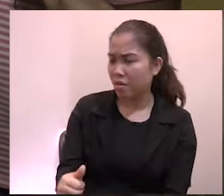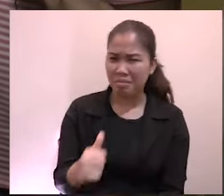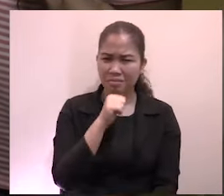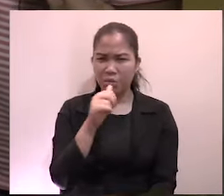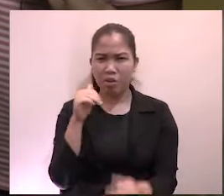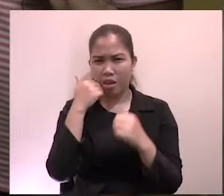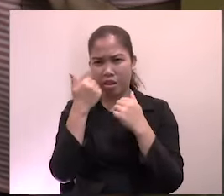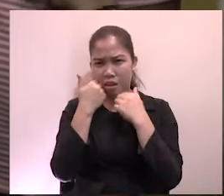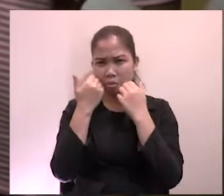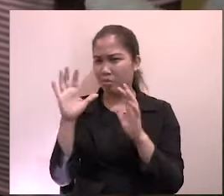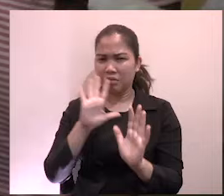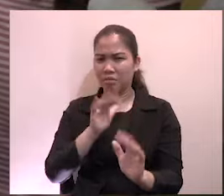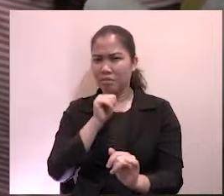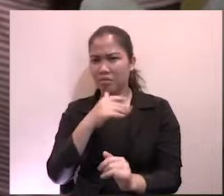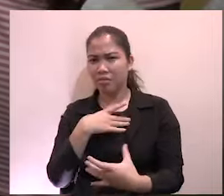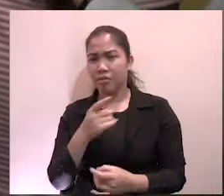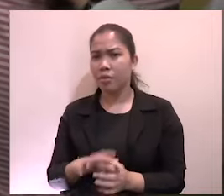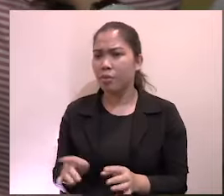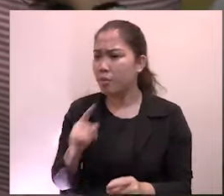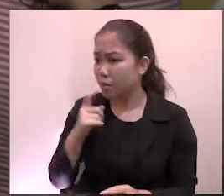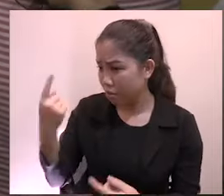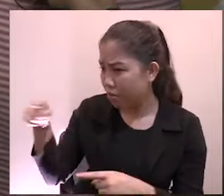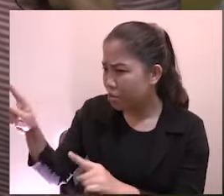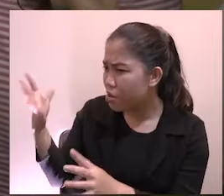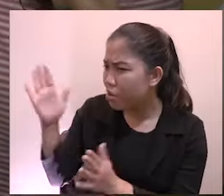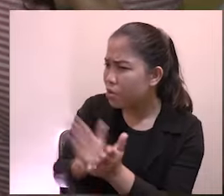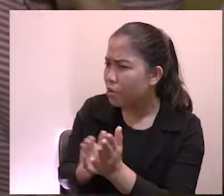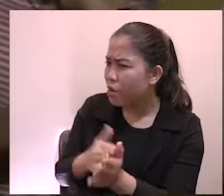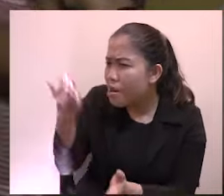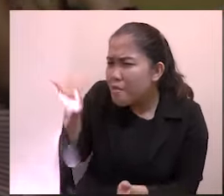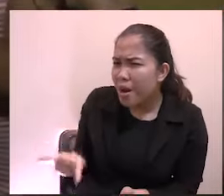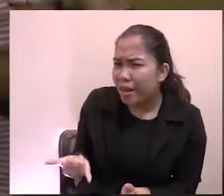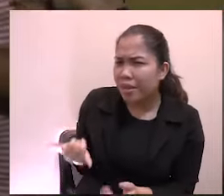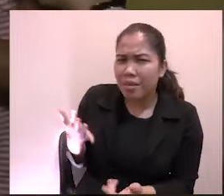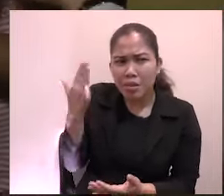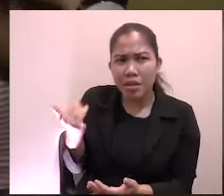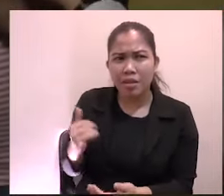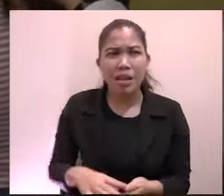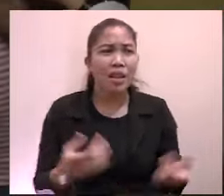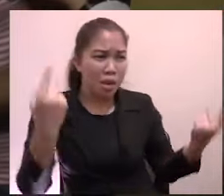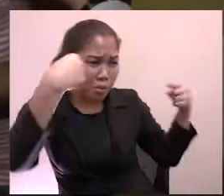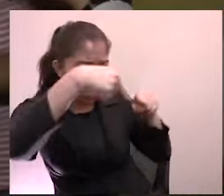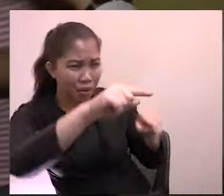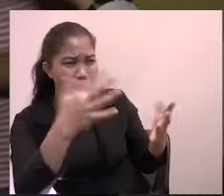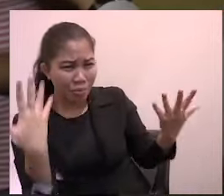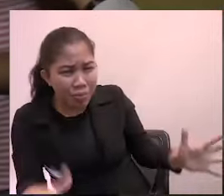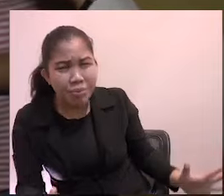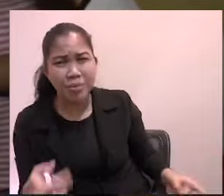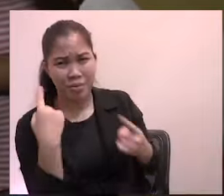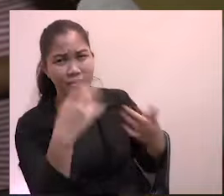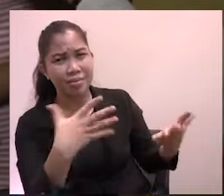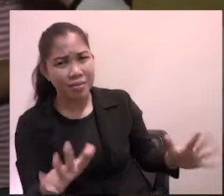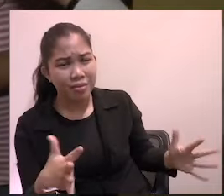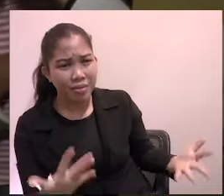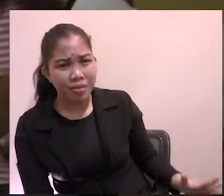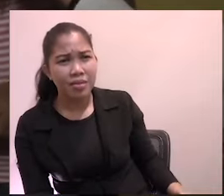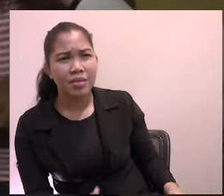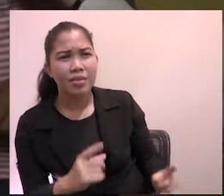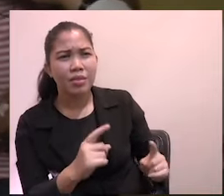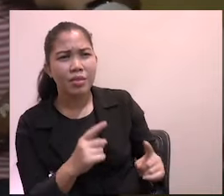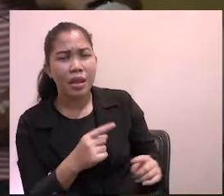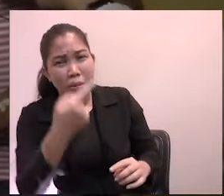siya. Ayun niya po. Andrea, sabi ko ikaw na lang pumunta sa school. Ba't hindi mo yun kaya gawin para sa anak mo? Pumunta na ako doon din. Bayaran na natin niya eh. Bayaran na.